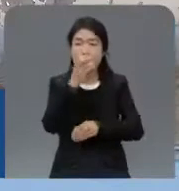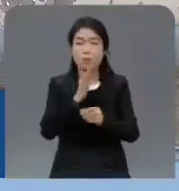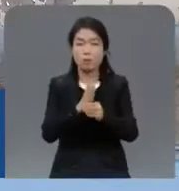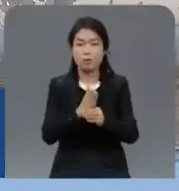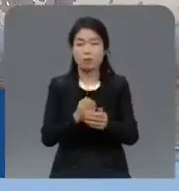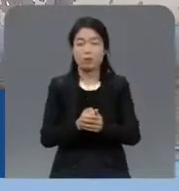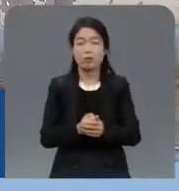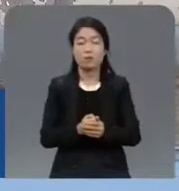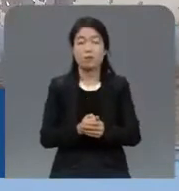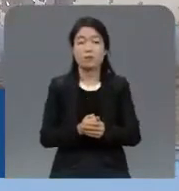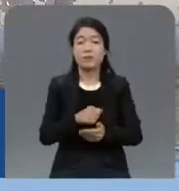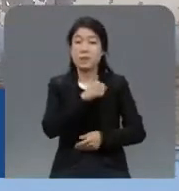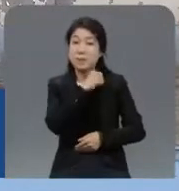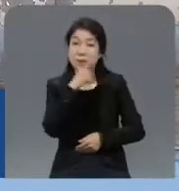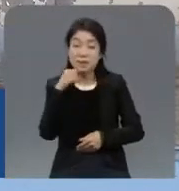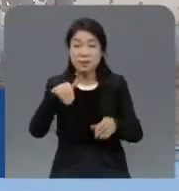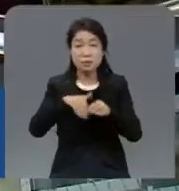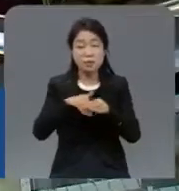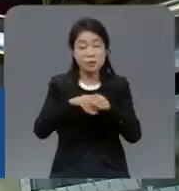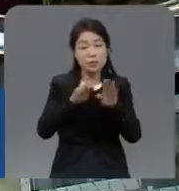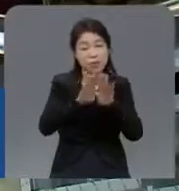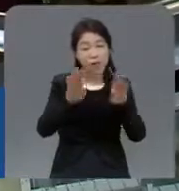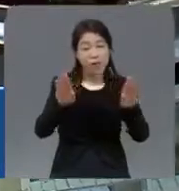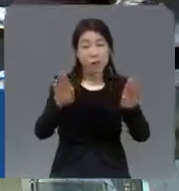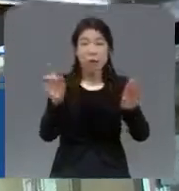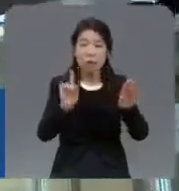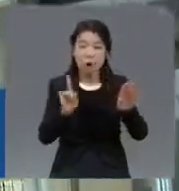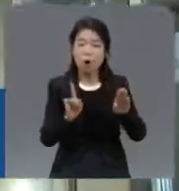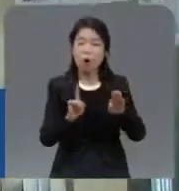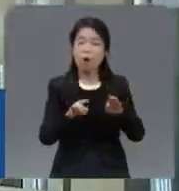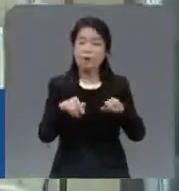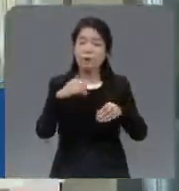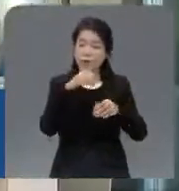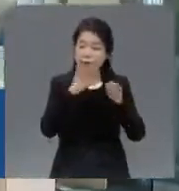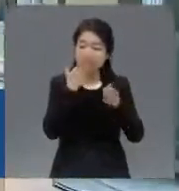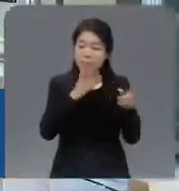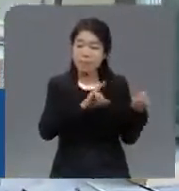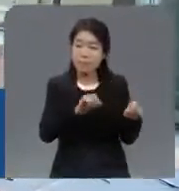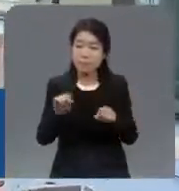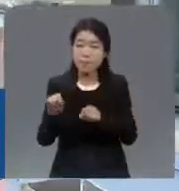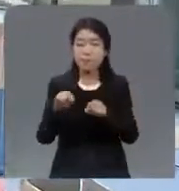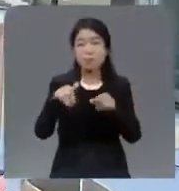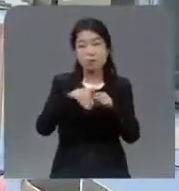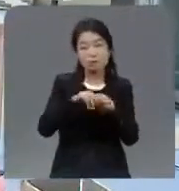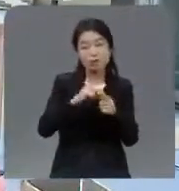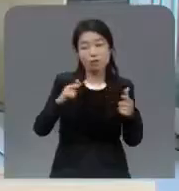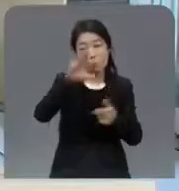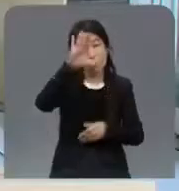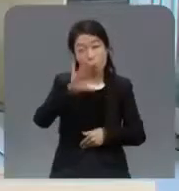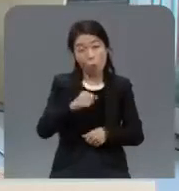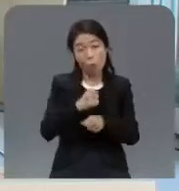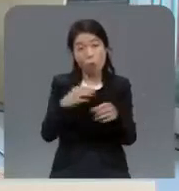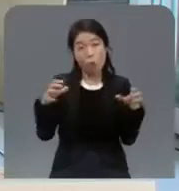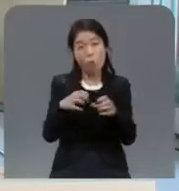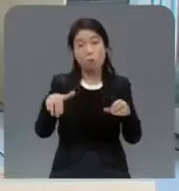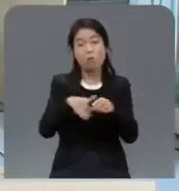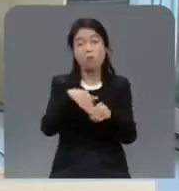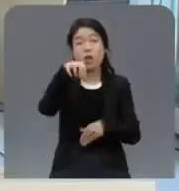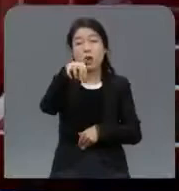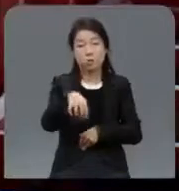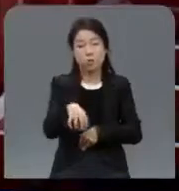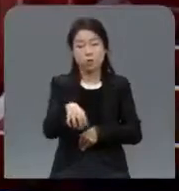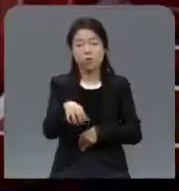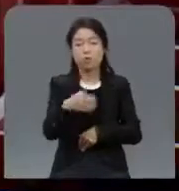목포시는 미식문화 갤러리가 음식과 문화 그리고 역사 등 목포만의 특화된 자원이 어우러진 복합문화공간 역할을 할